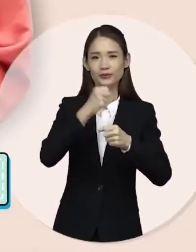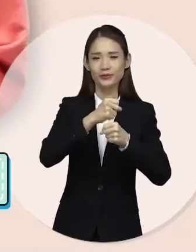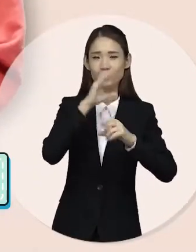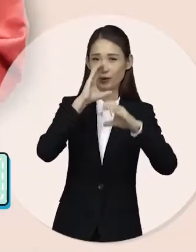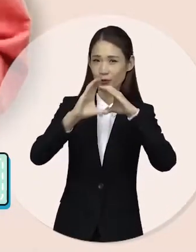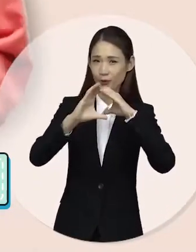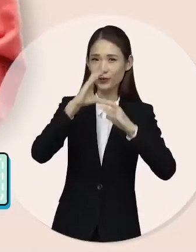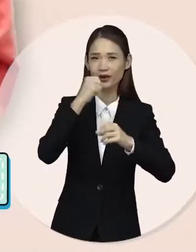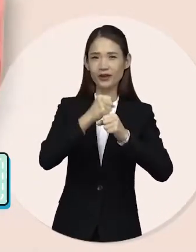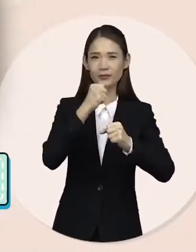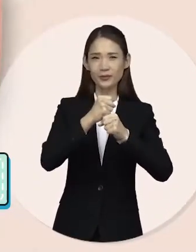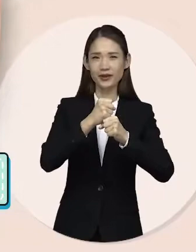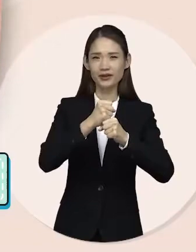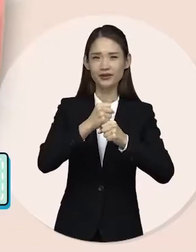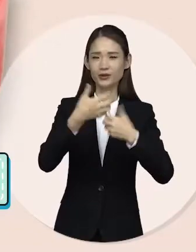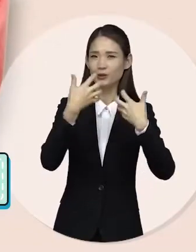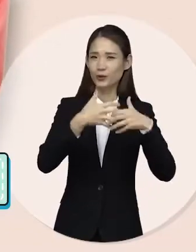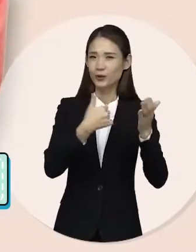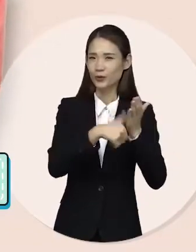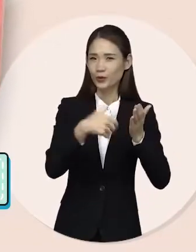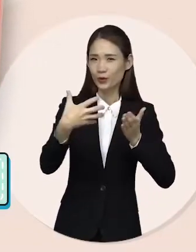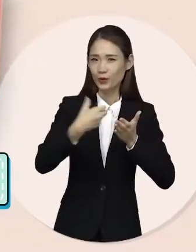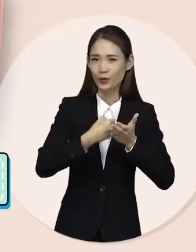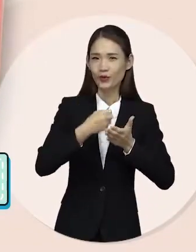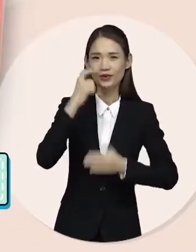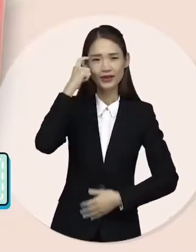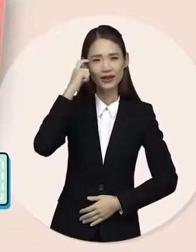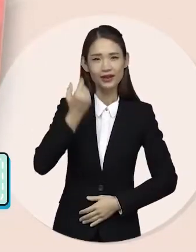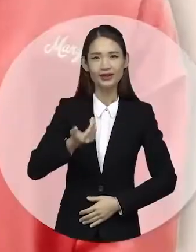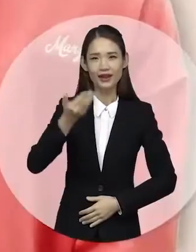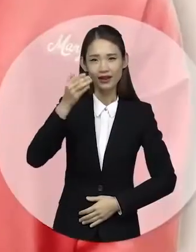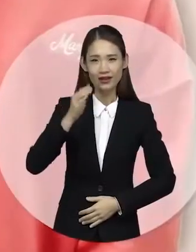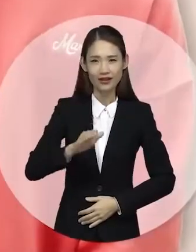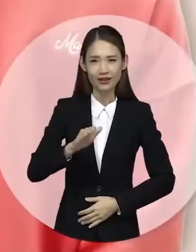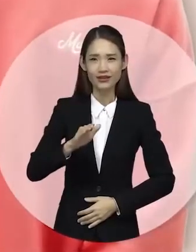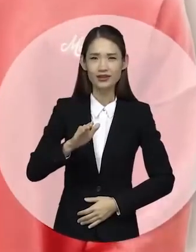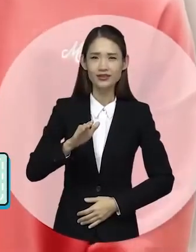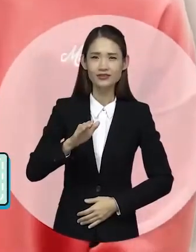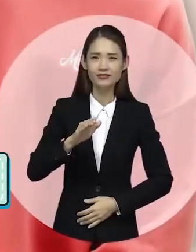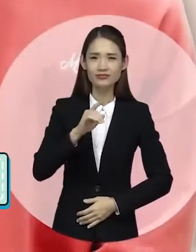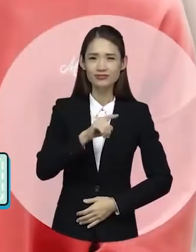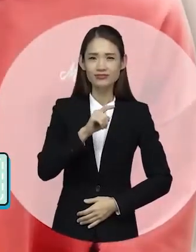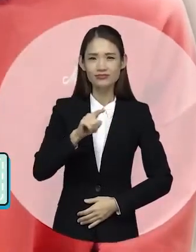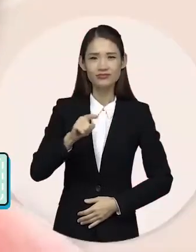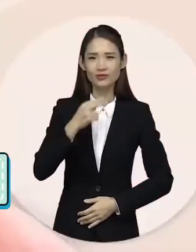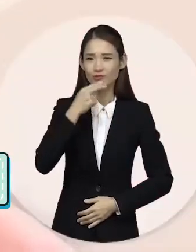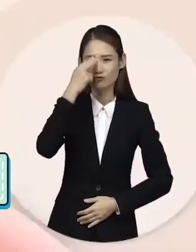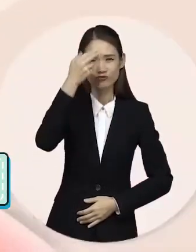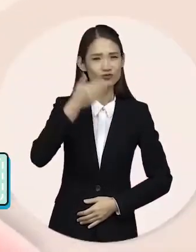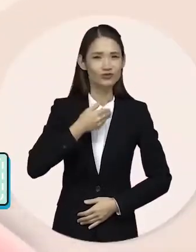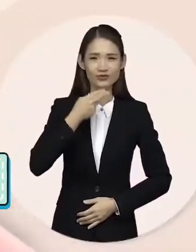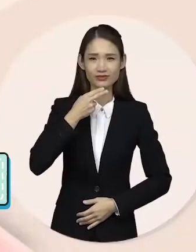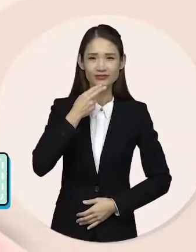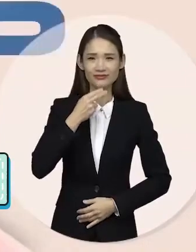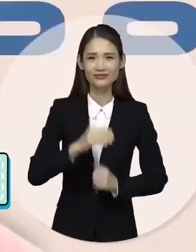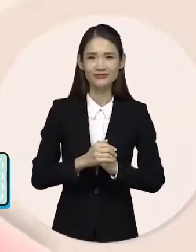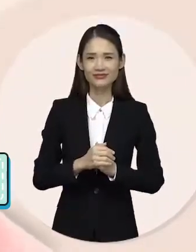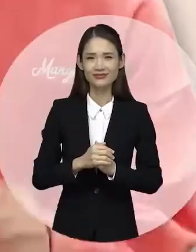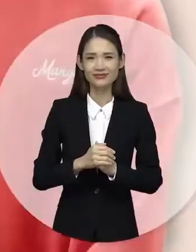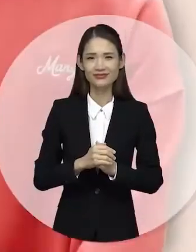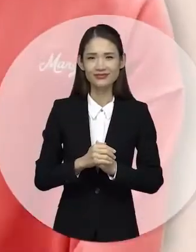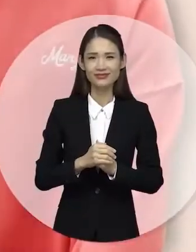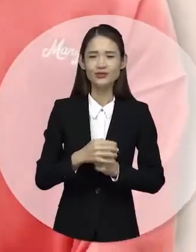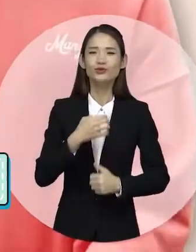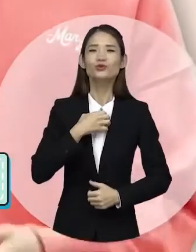서로 커뮤니케이션을 하게 할 수 있는 그런 도구로 작용할 수 있지 않을까 생각을 했어요. 한잔하면서 근데 안 주더라고요.